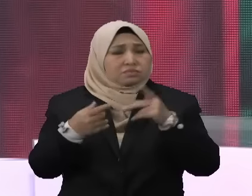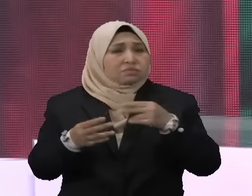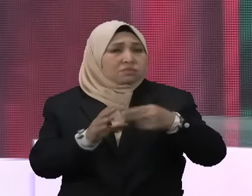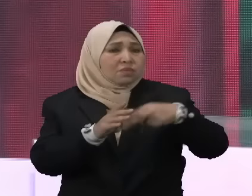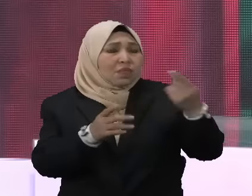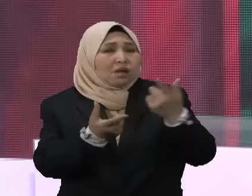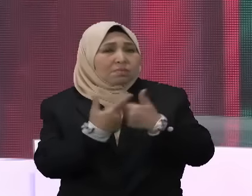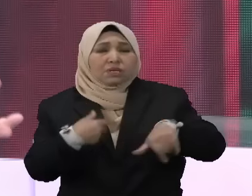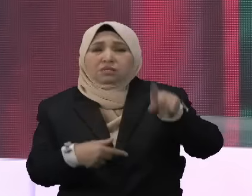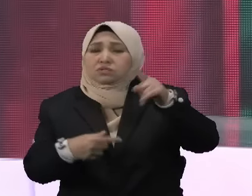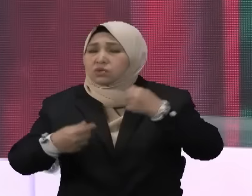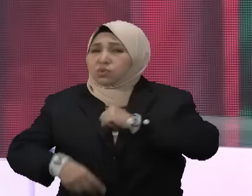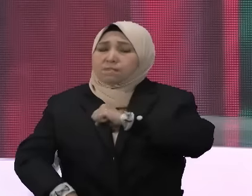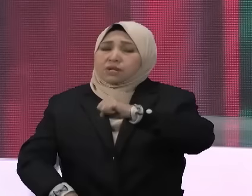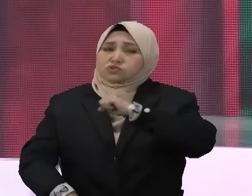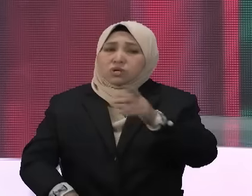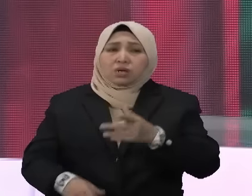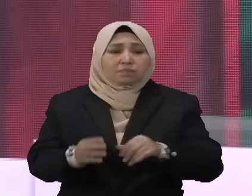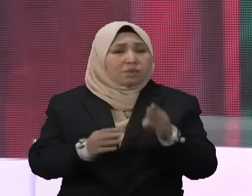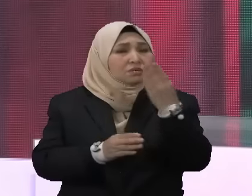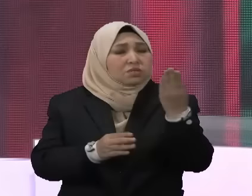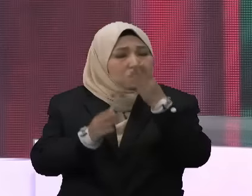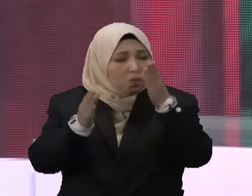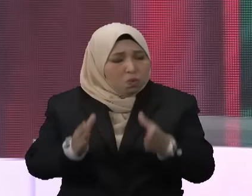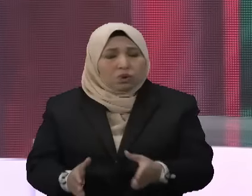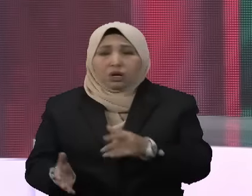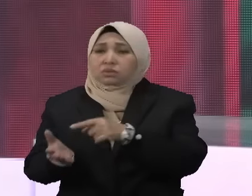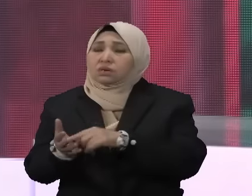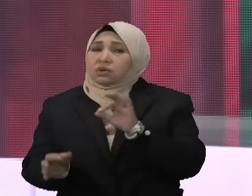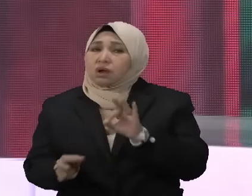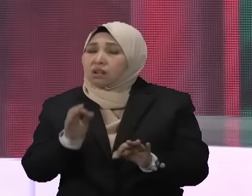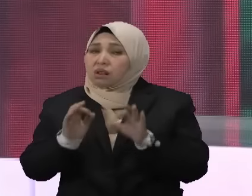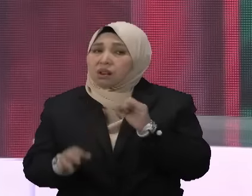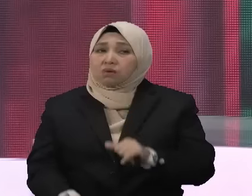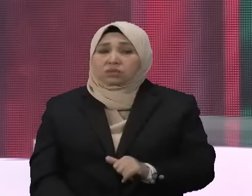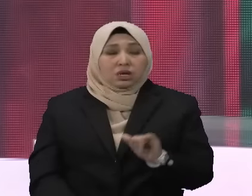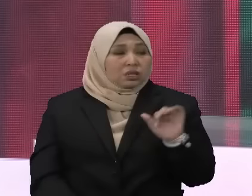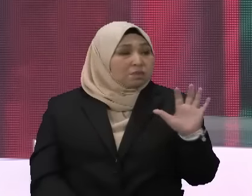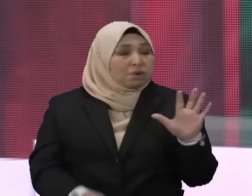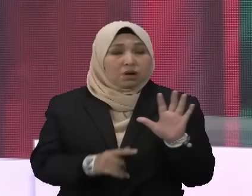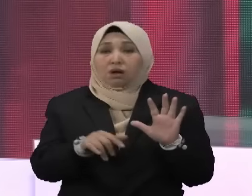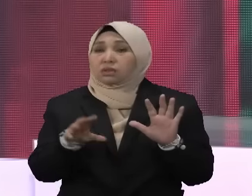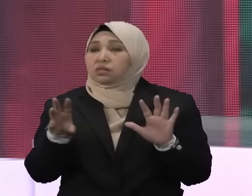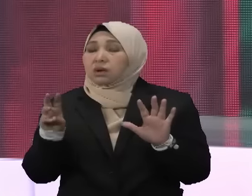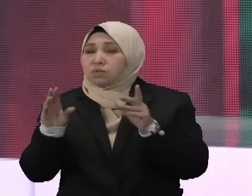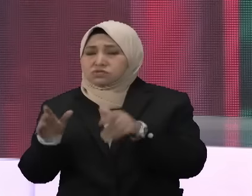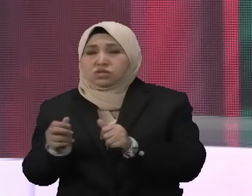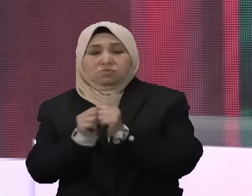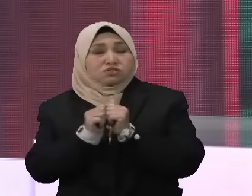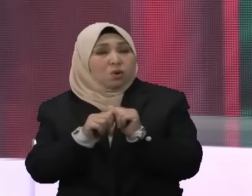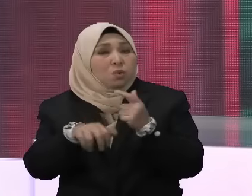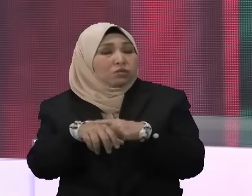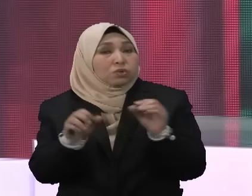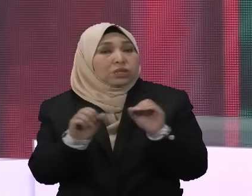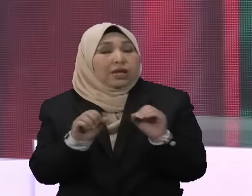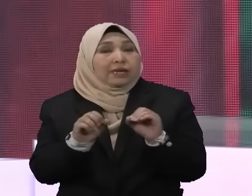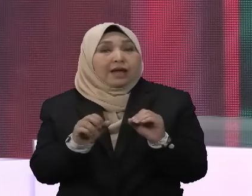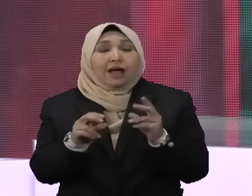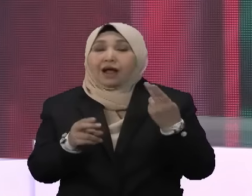daripada satu perjuangan, maksudnya. Betul. Biasanya orang ni kalau dia 5-6 orang bersama, waktu tak ada harta tu dia